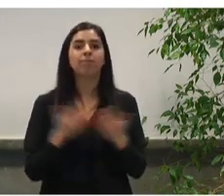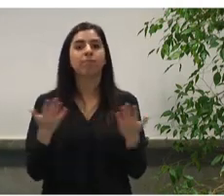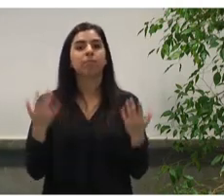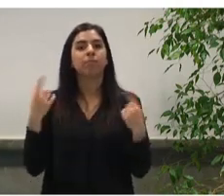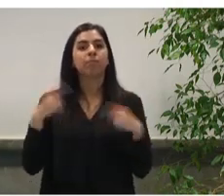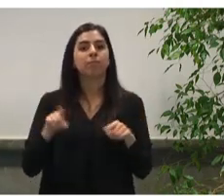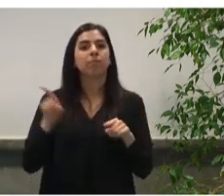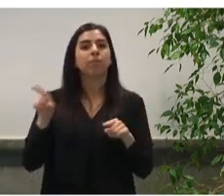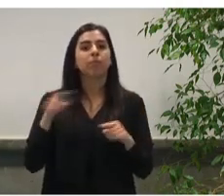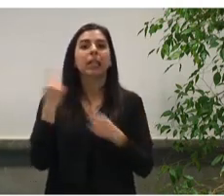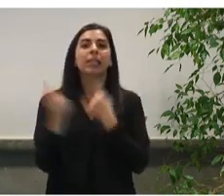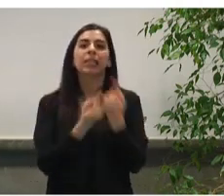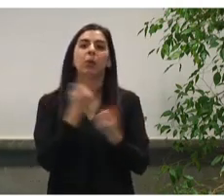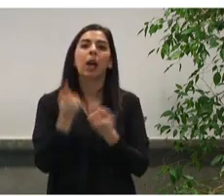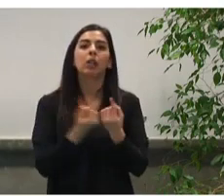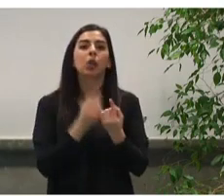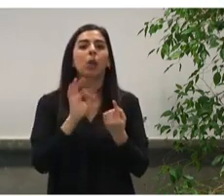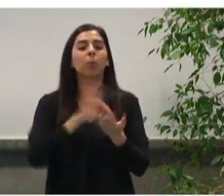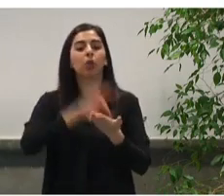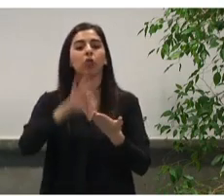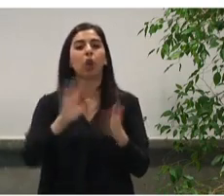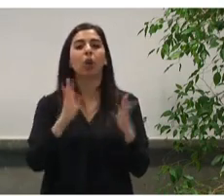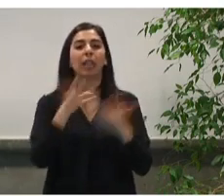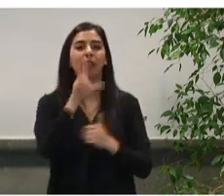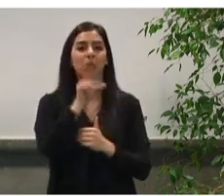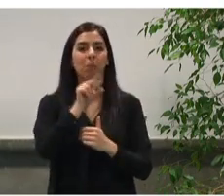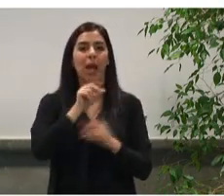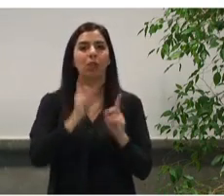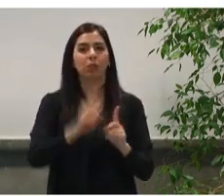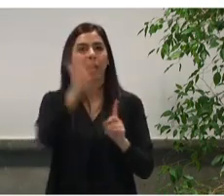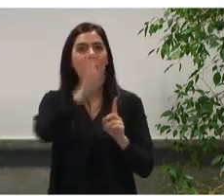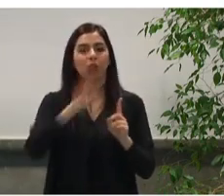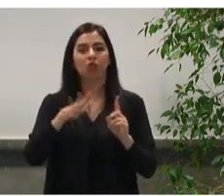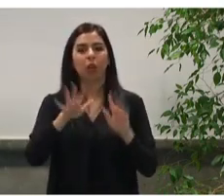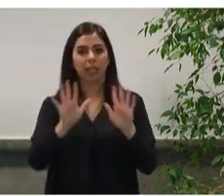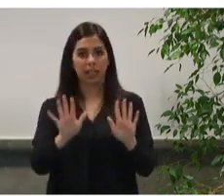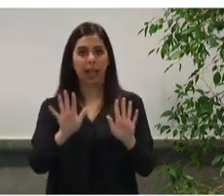ecco, questa è la situazione al 10 marzo per una decina di regioni. Dopodiché